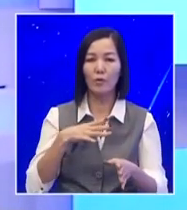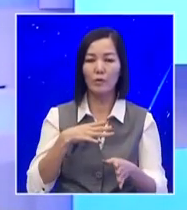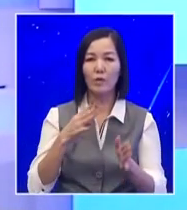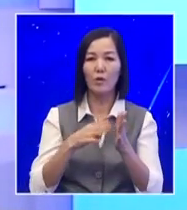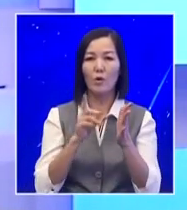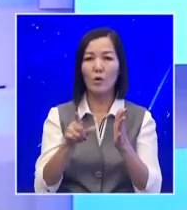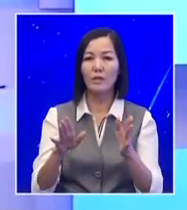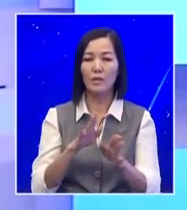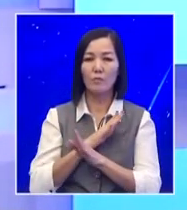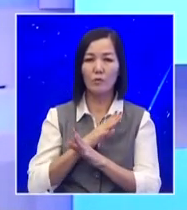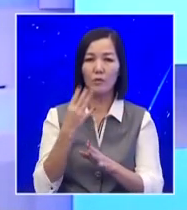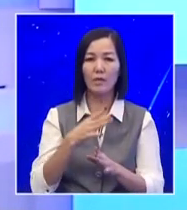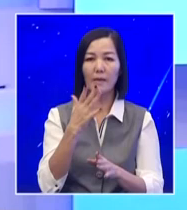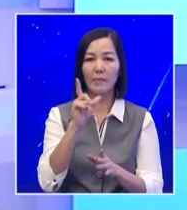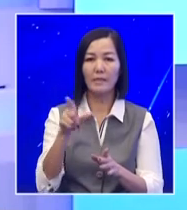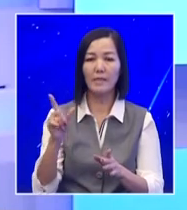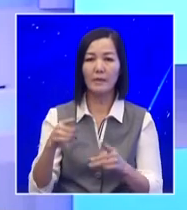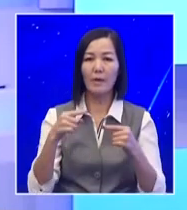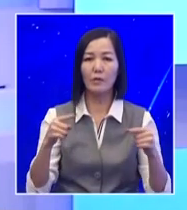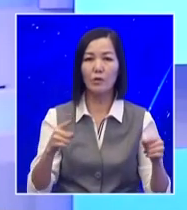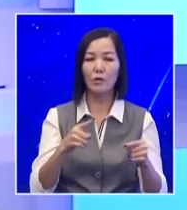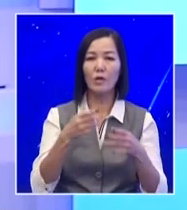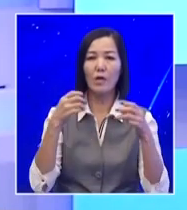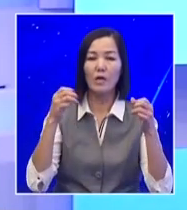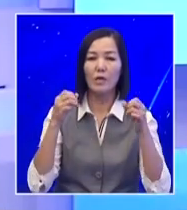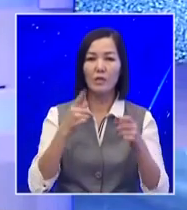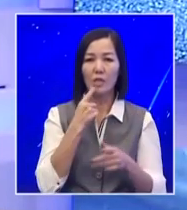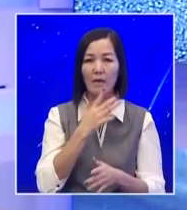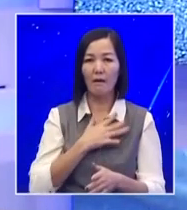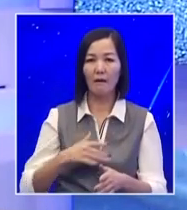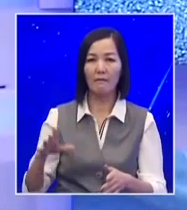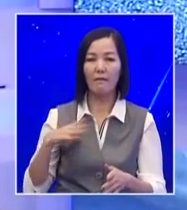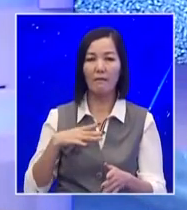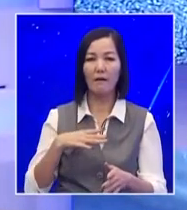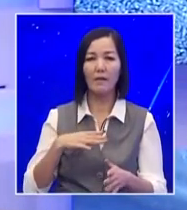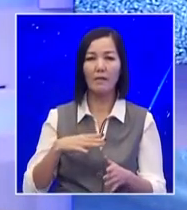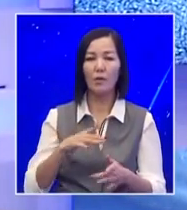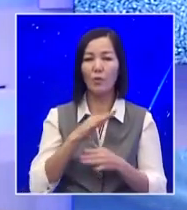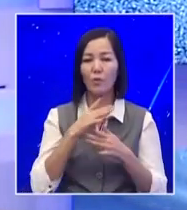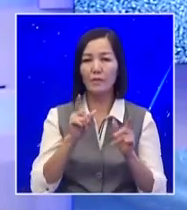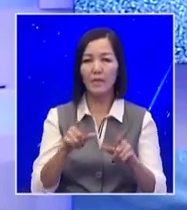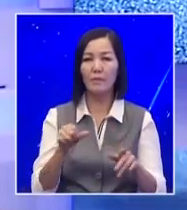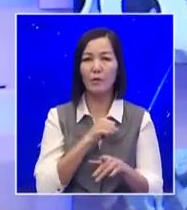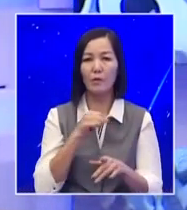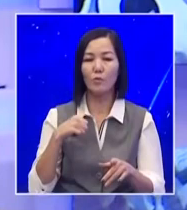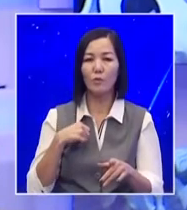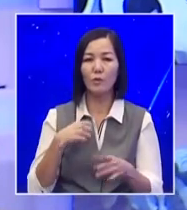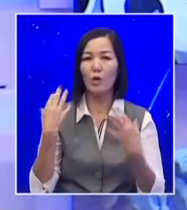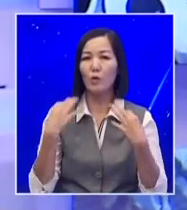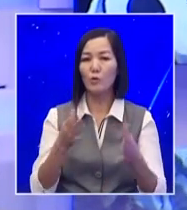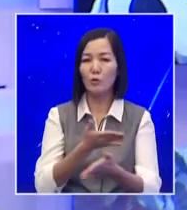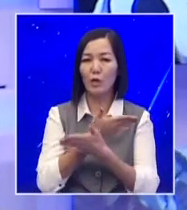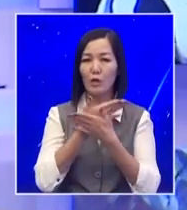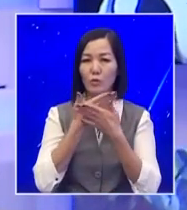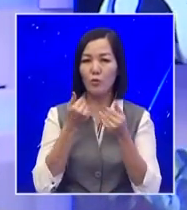9 адам көз жұмыпты, 45 азамат түрлі деңгейдегі дене жарақатын алған. Оқиғаның басым бөлігіне тұрғындардың көшені рұқсат етілмеген